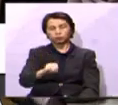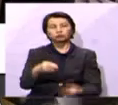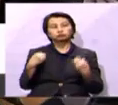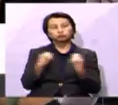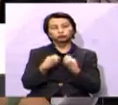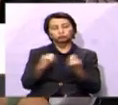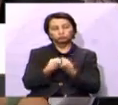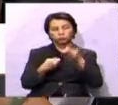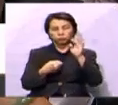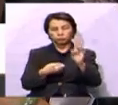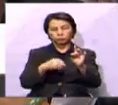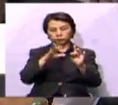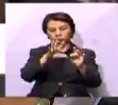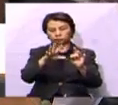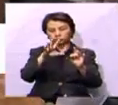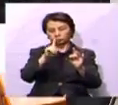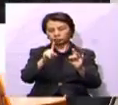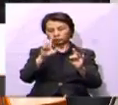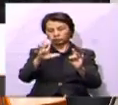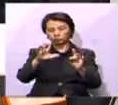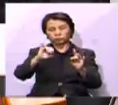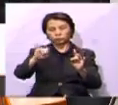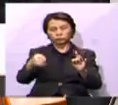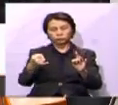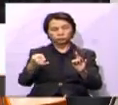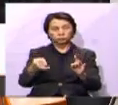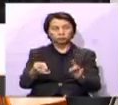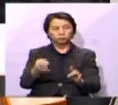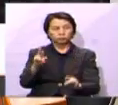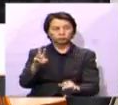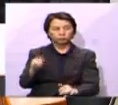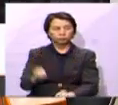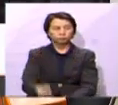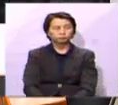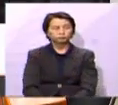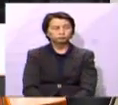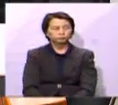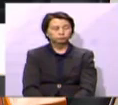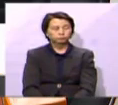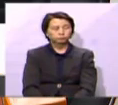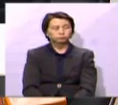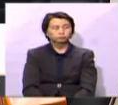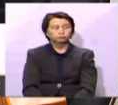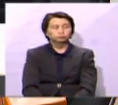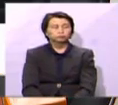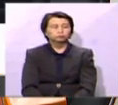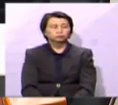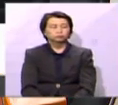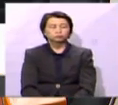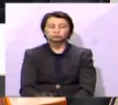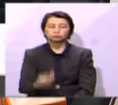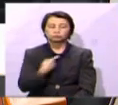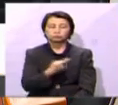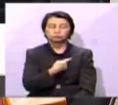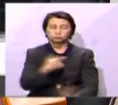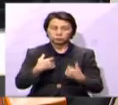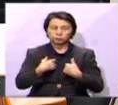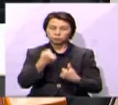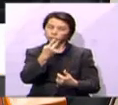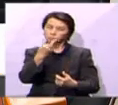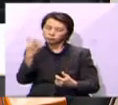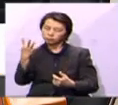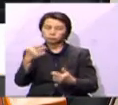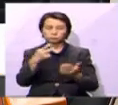berjumlah RM815 juta. Dengan pertumbuhan modal, kita ada beberapa perancangan kita akan